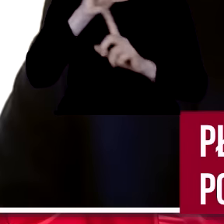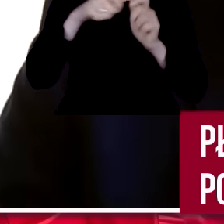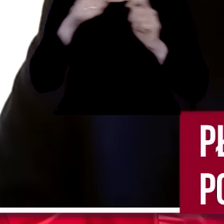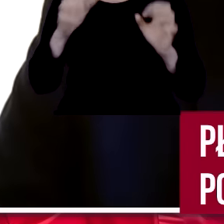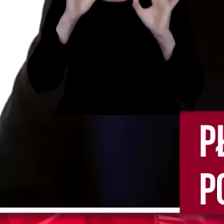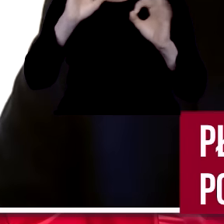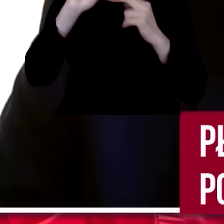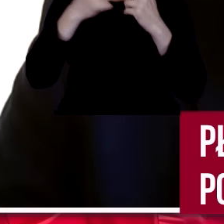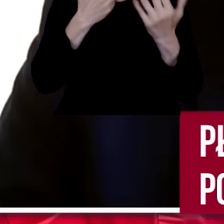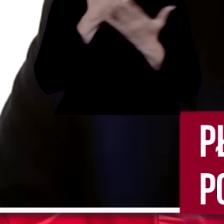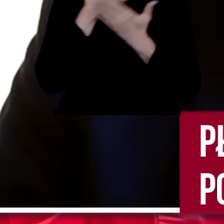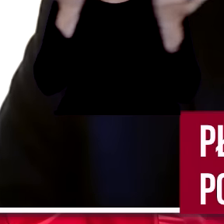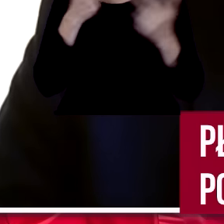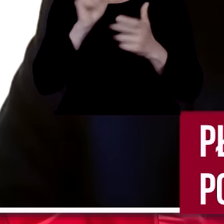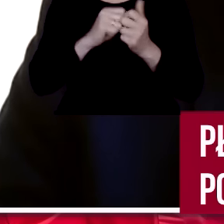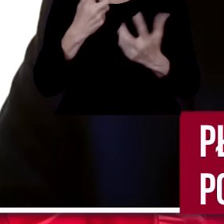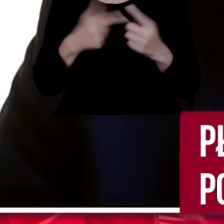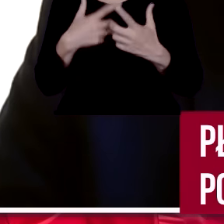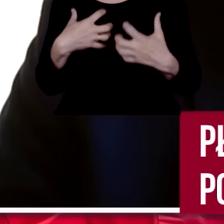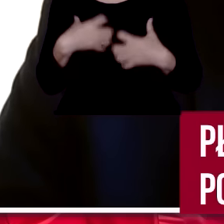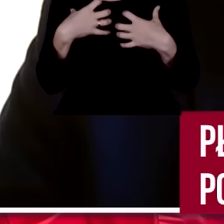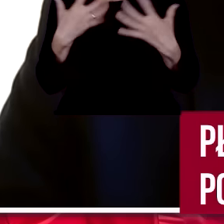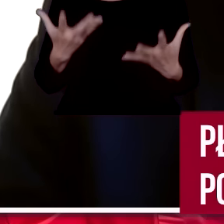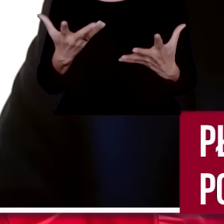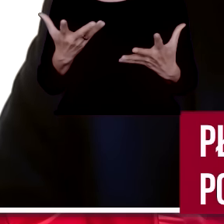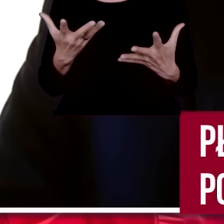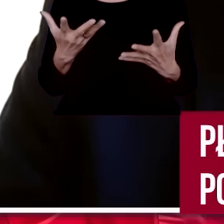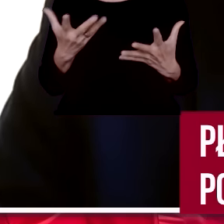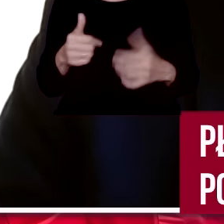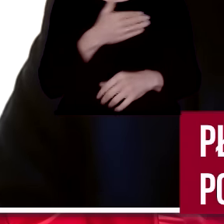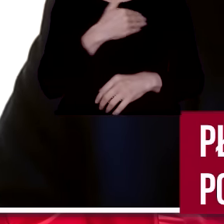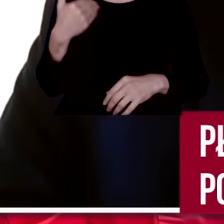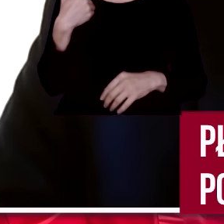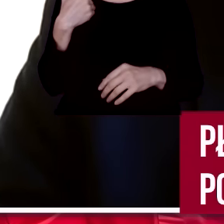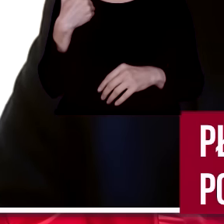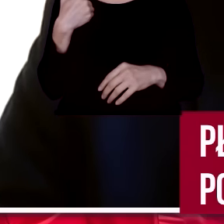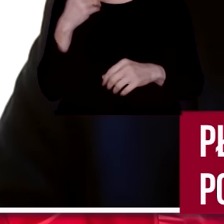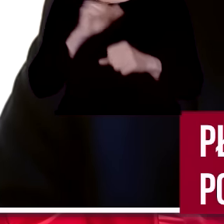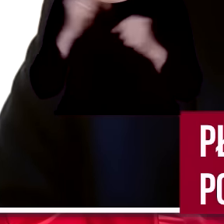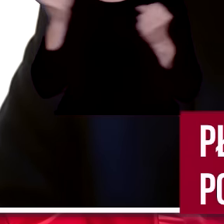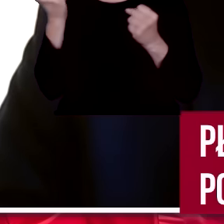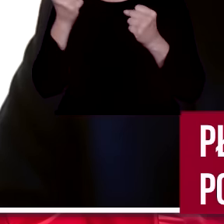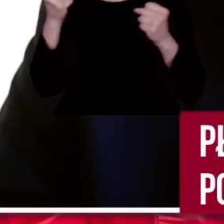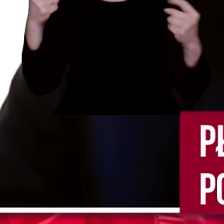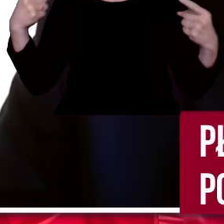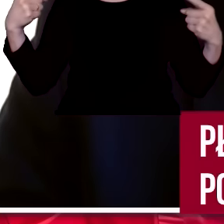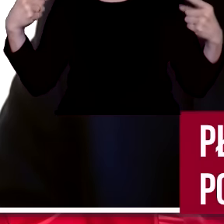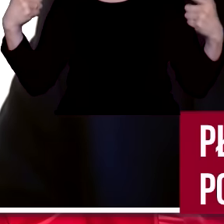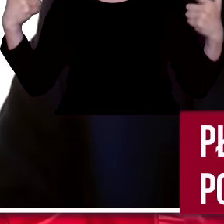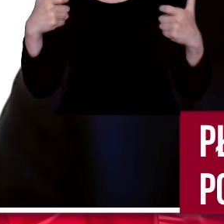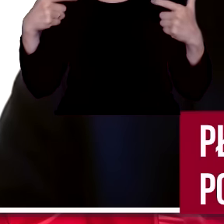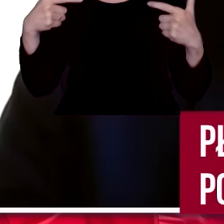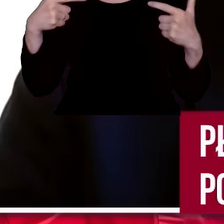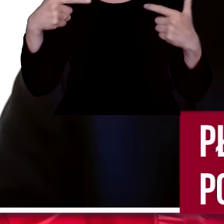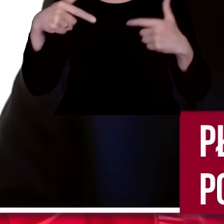nie ukrywam jest to przerażające No bo w Polsce żyjemy w kraju potężnego sporu politycznego polaryzacja